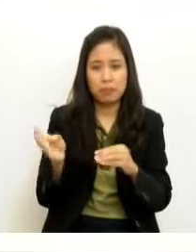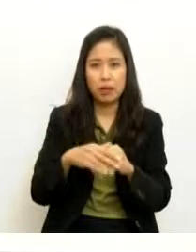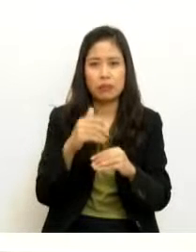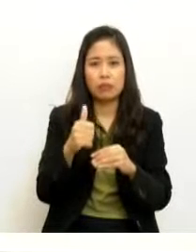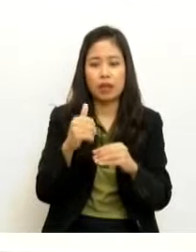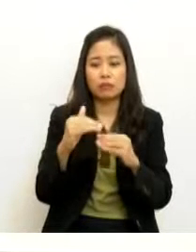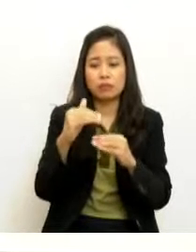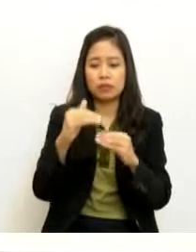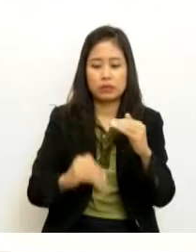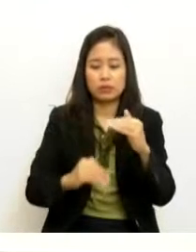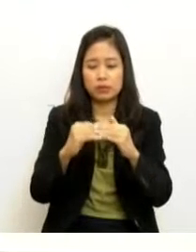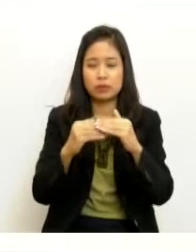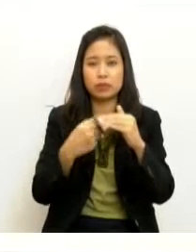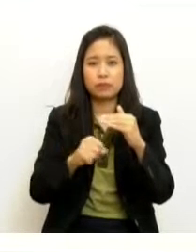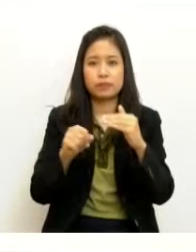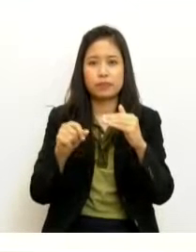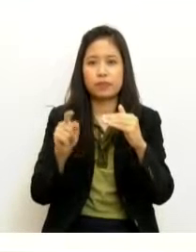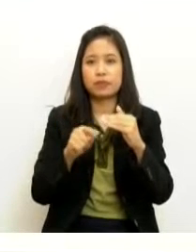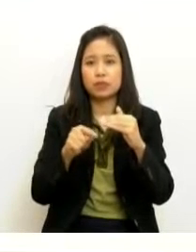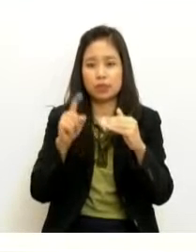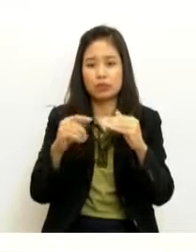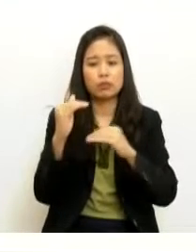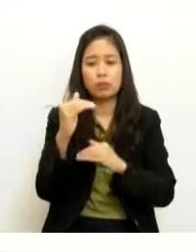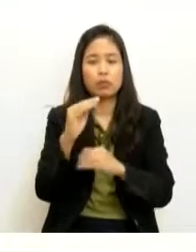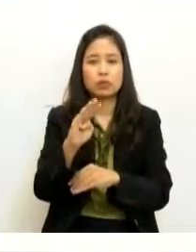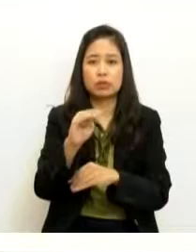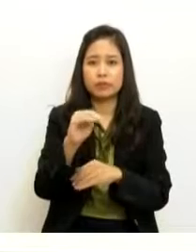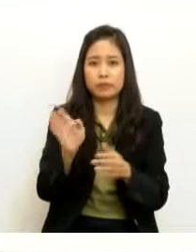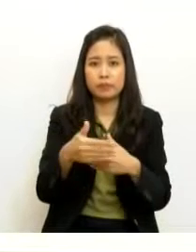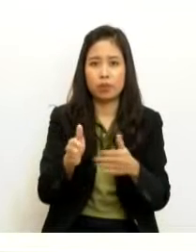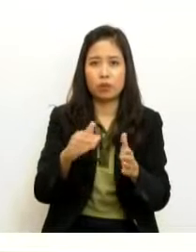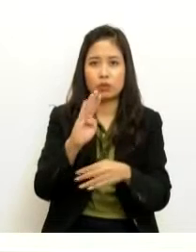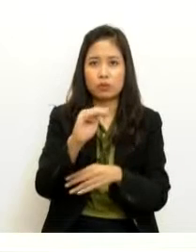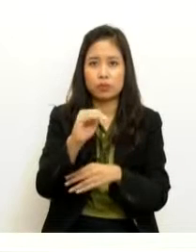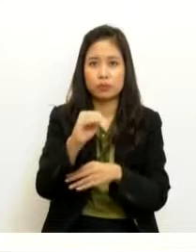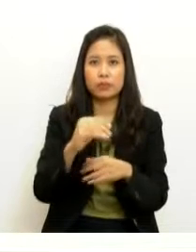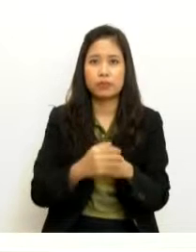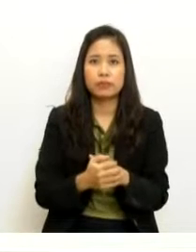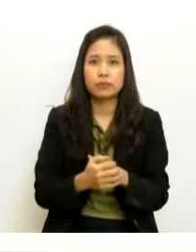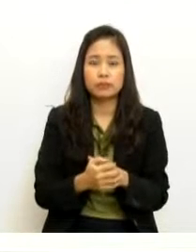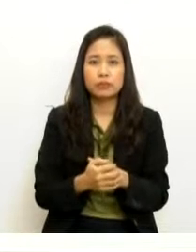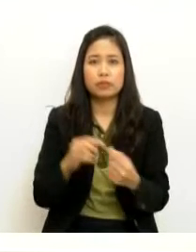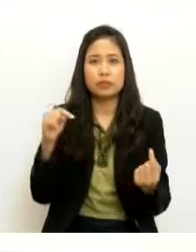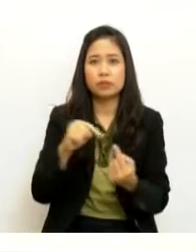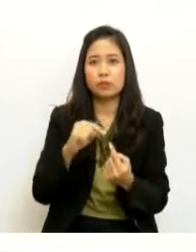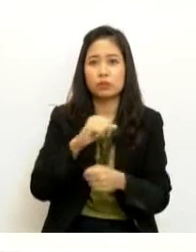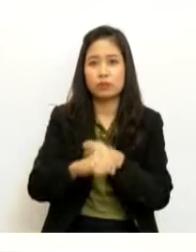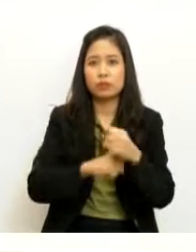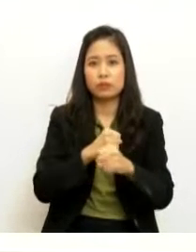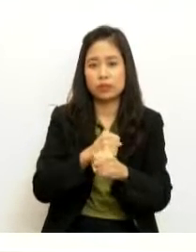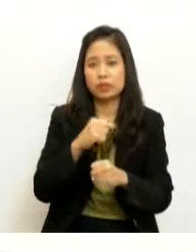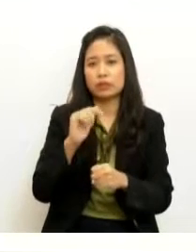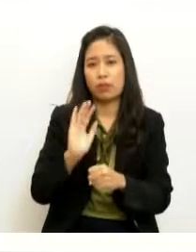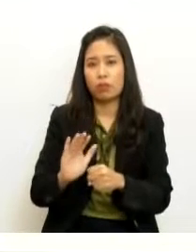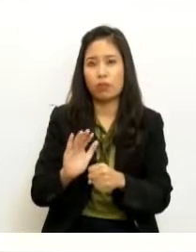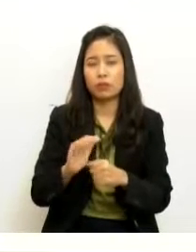ก็คือไม่เกิน4คนต่อห้องอันนี้ก็ขออนุญาตเน้นย้ำในเรื่องของการรับเด็กนักเรียนในปีนี้นะครับแ